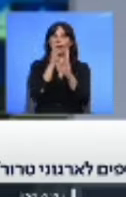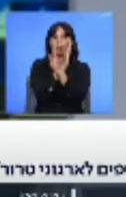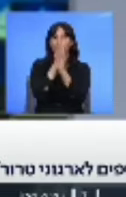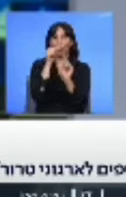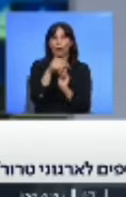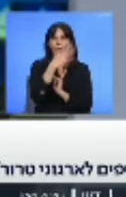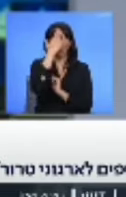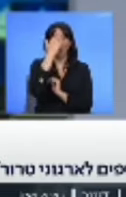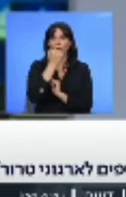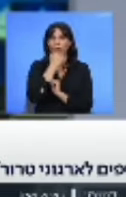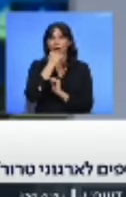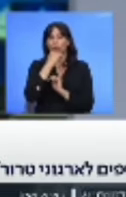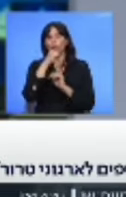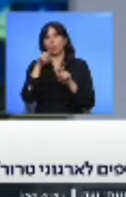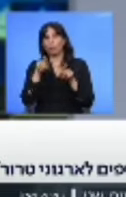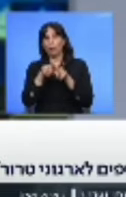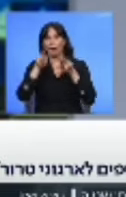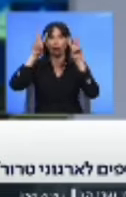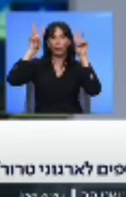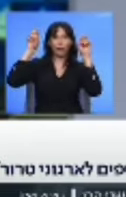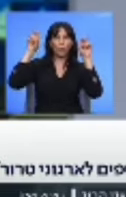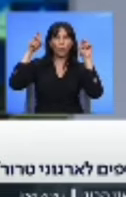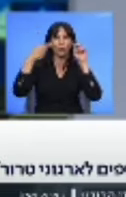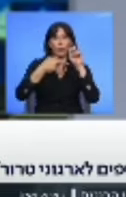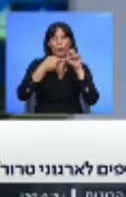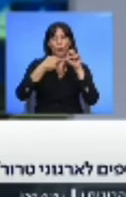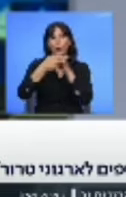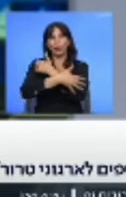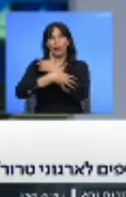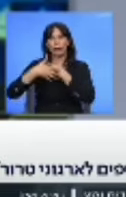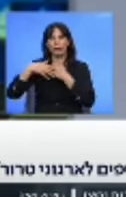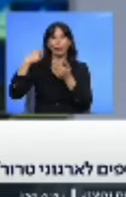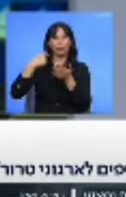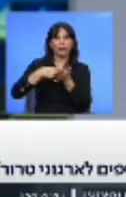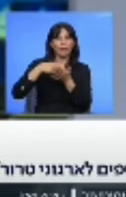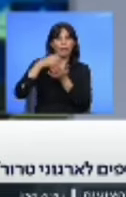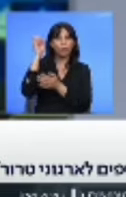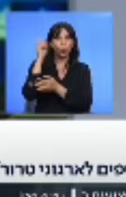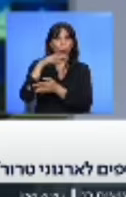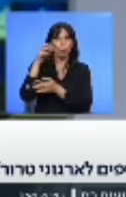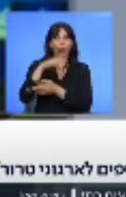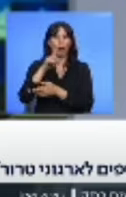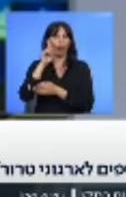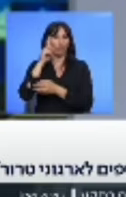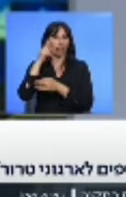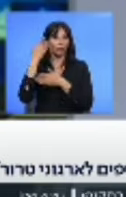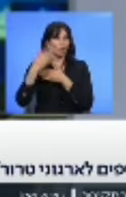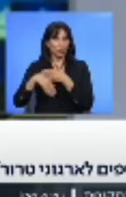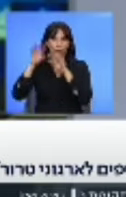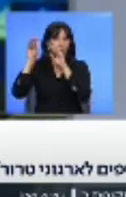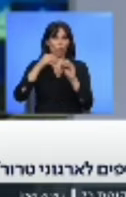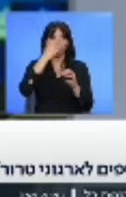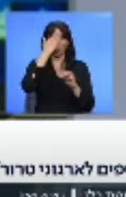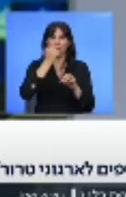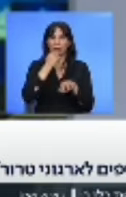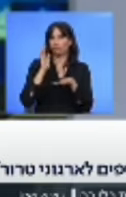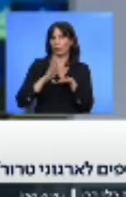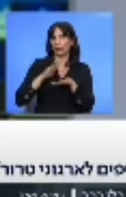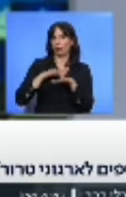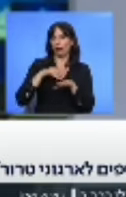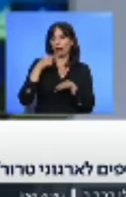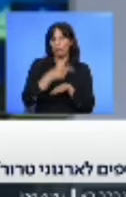כאילו דאווה, כלומר כאילו צדקה וכל מיני דברים כאלה, ובסוף זה עובר להם. חמאס דרך אגב מתמחה בדבר הזה, הוא יודע